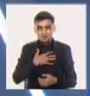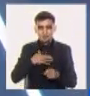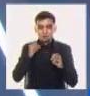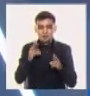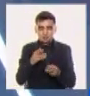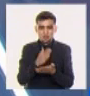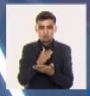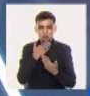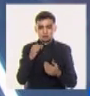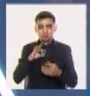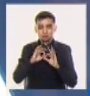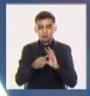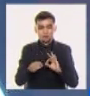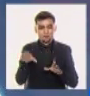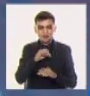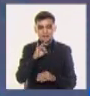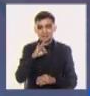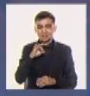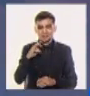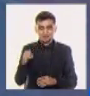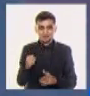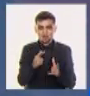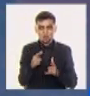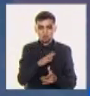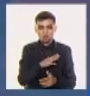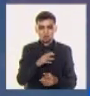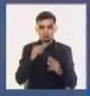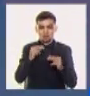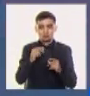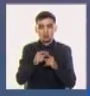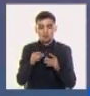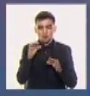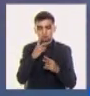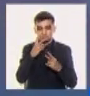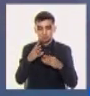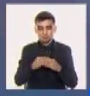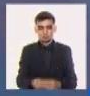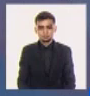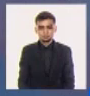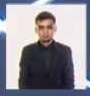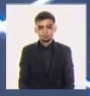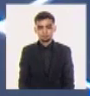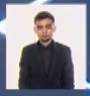баллонами? Все подробности у Ирины Савиджанказы в проекте «Сюзен Шенегерек». Не пропустите.